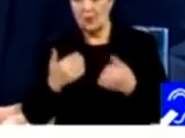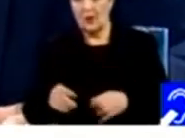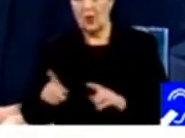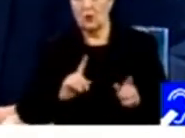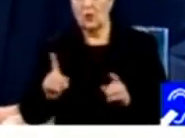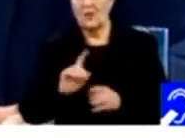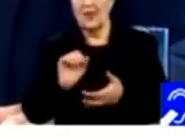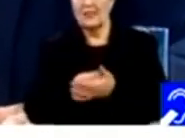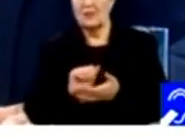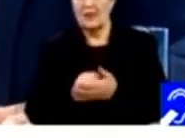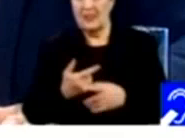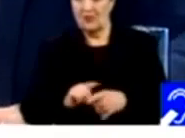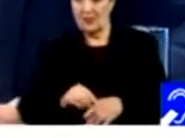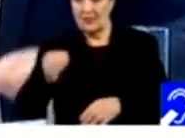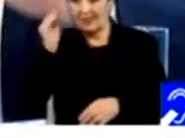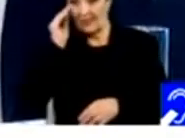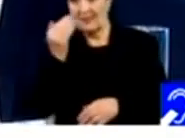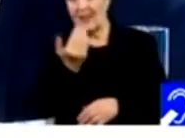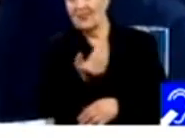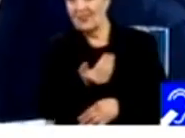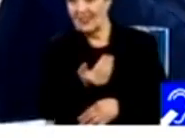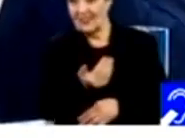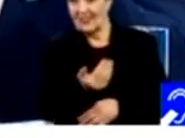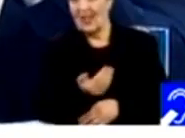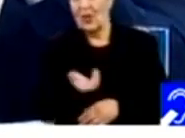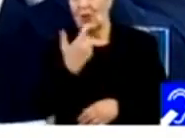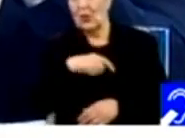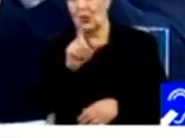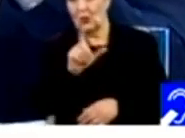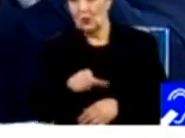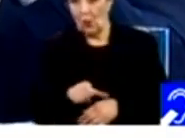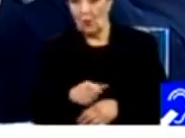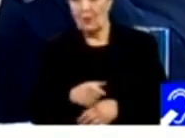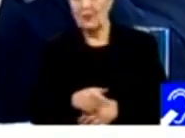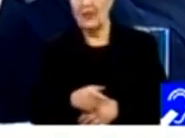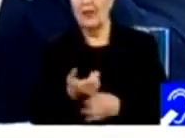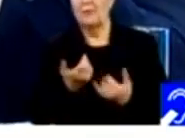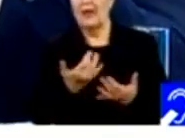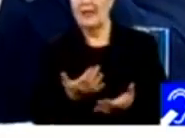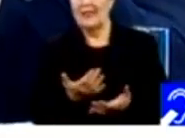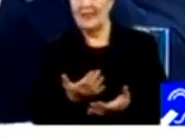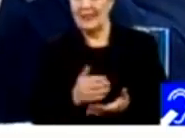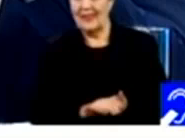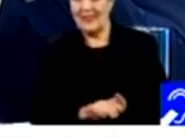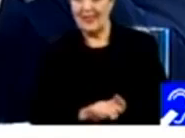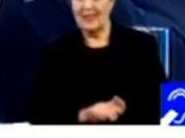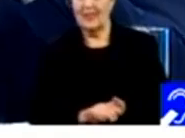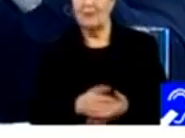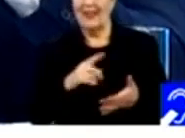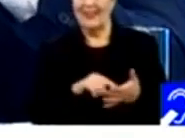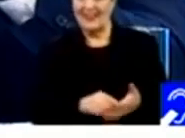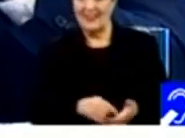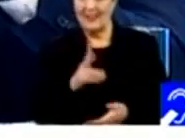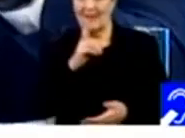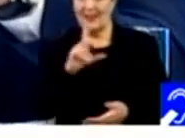conferință de presă în acest sens și acest domn pretinde... Puneți-le pe masă și calmați-vă, vă rog frumos. Acest domn pretinde